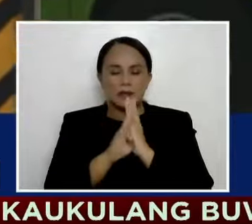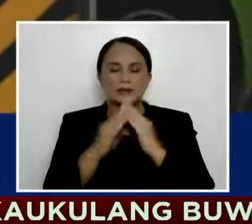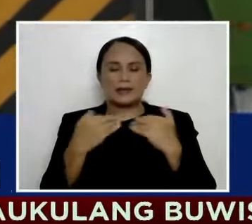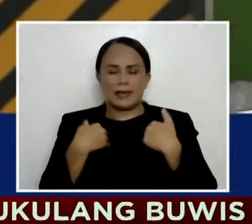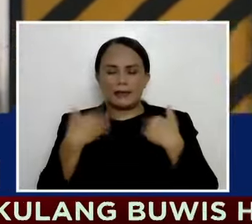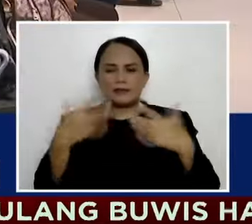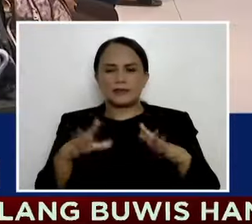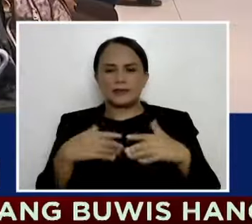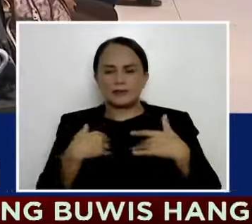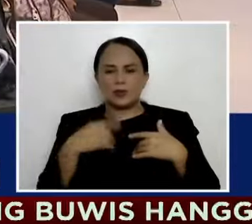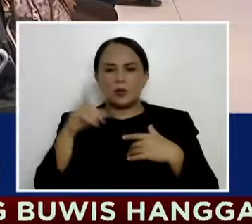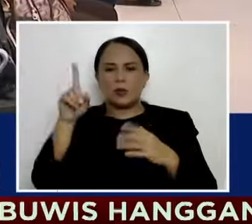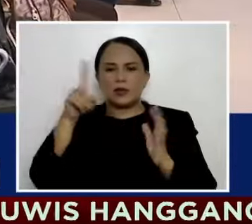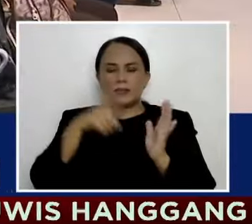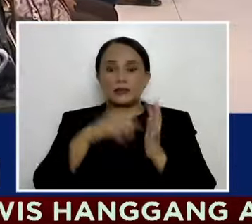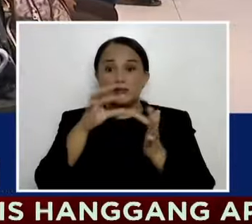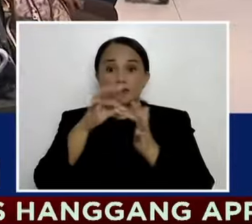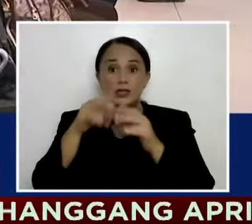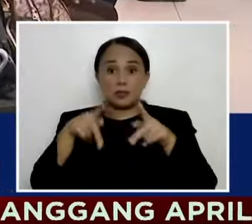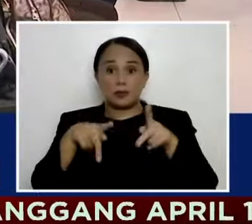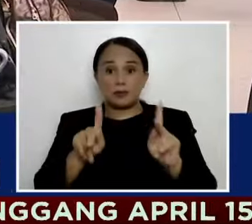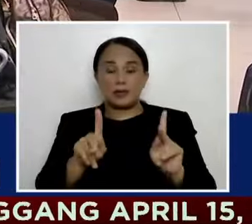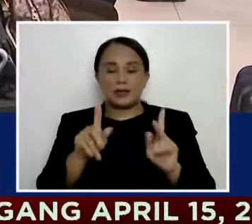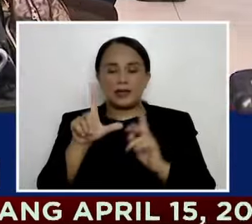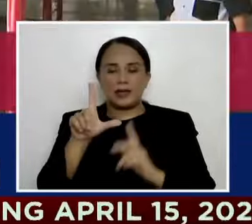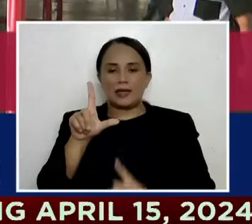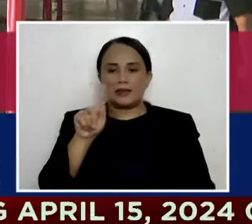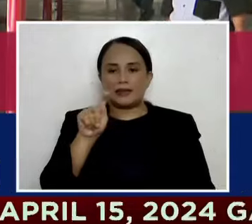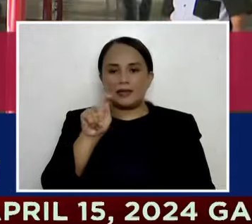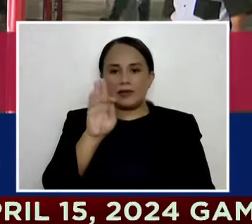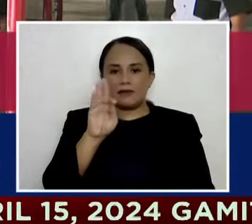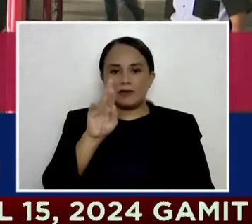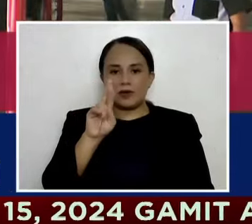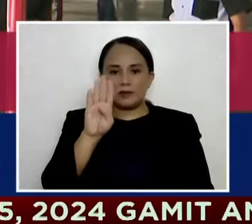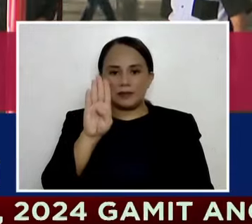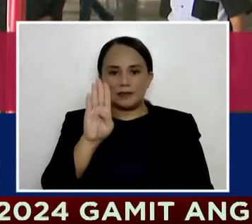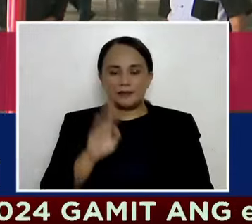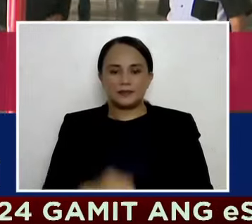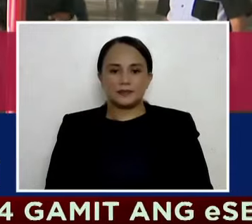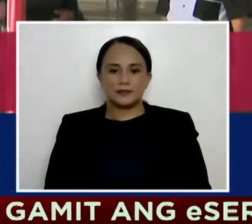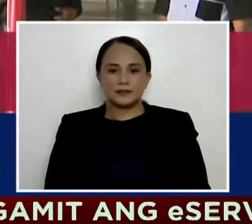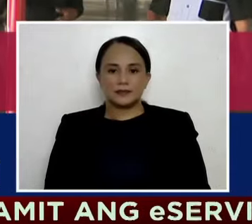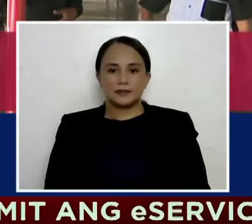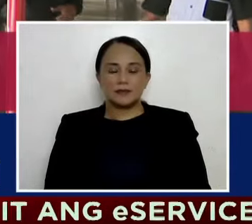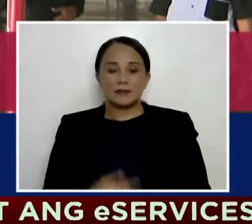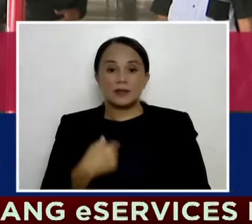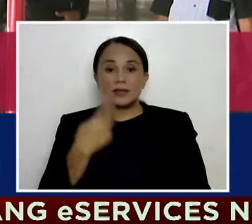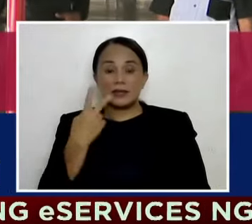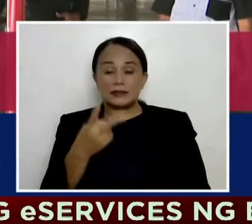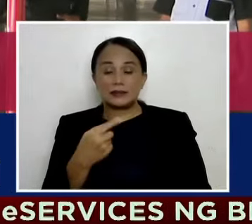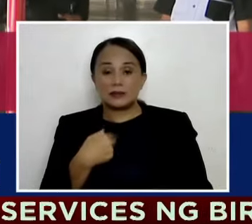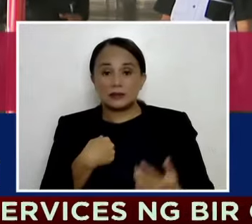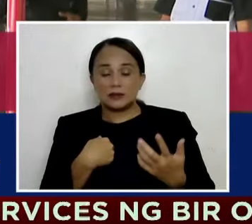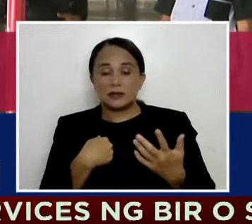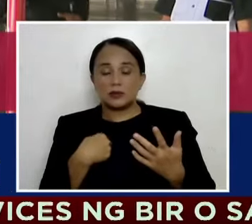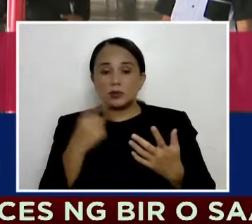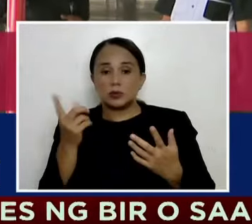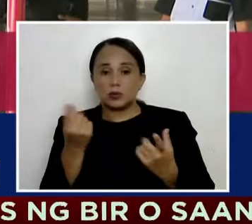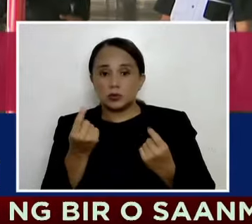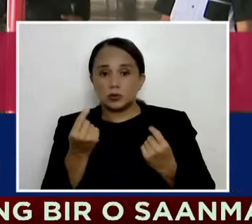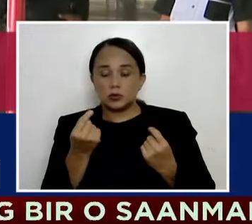mahigit 1,000 special permits ang LDFRB. The good thing is, during the Holy Week, they will